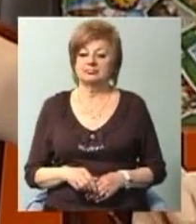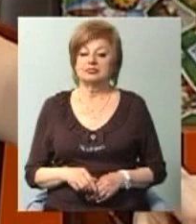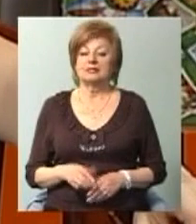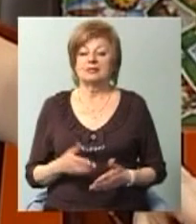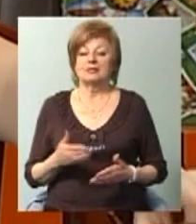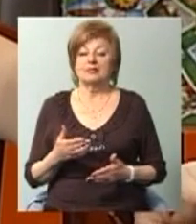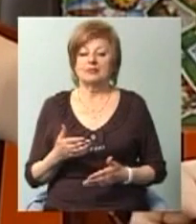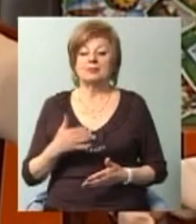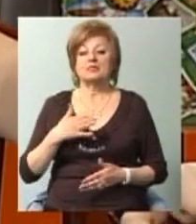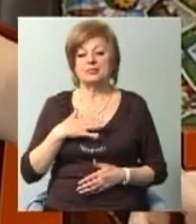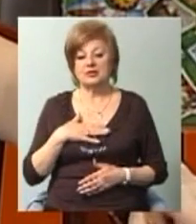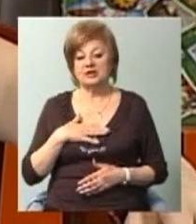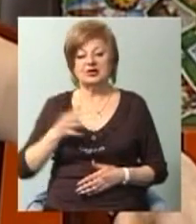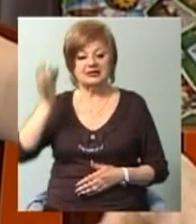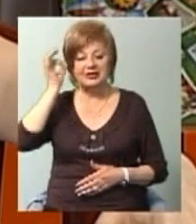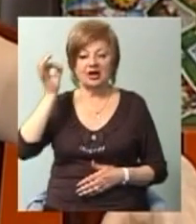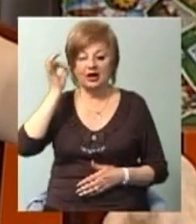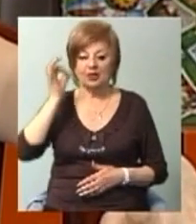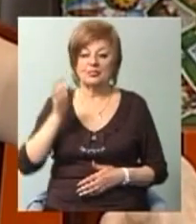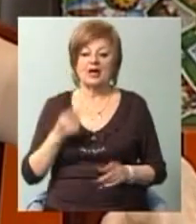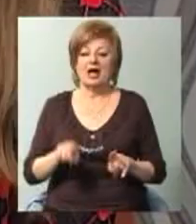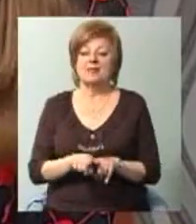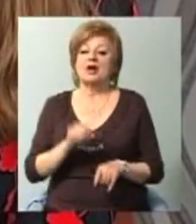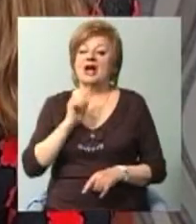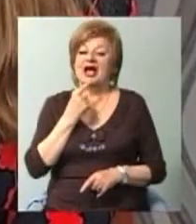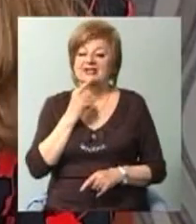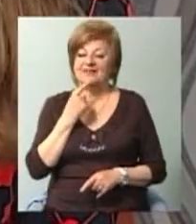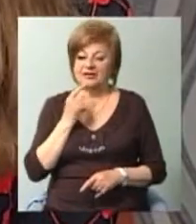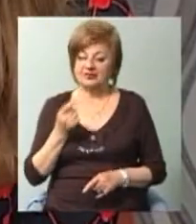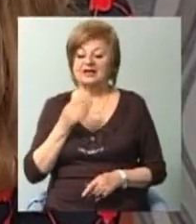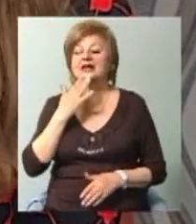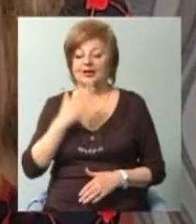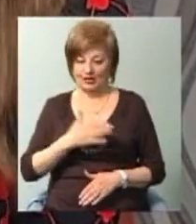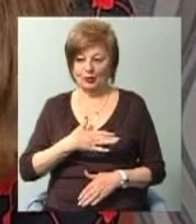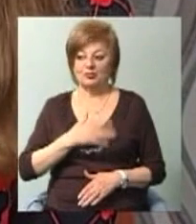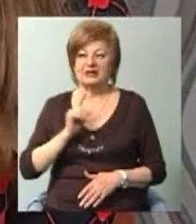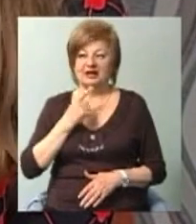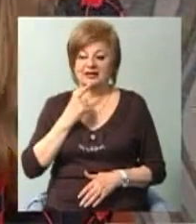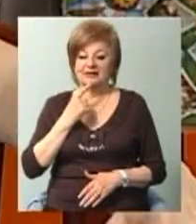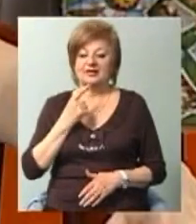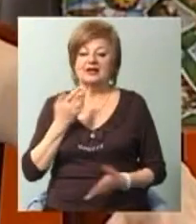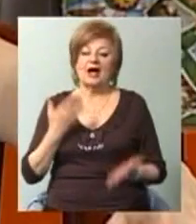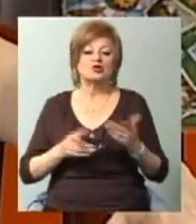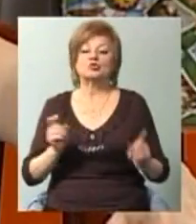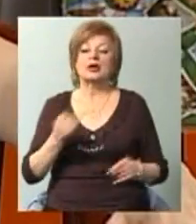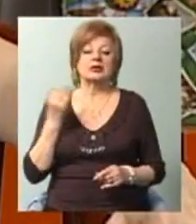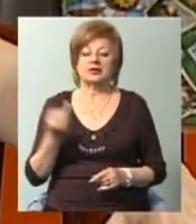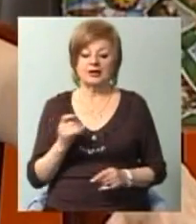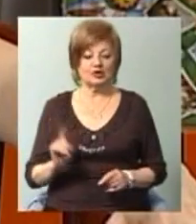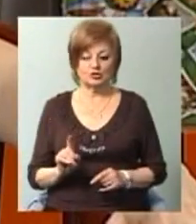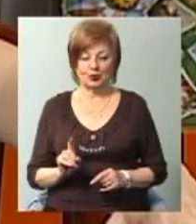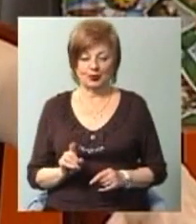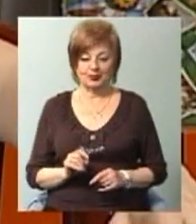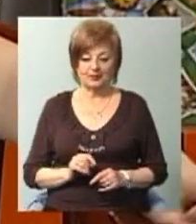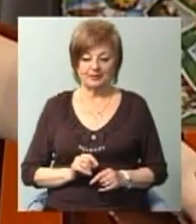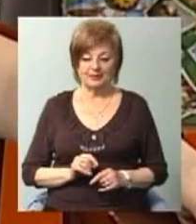Вона мені нагадує цукерку. Напевно, любить солодощі. Так. А ще тобі цікаво про цього? Оцикетів.